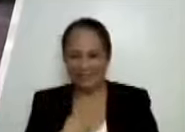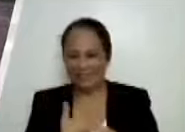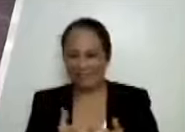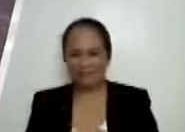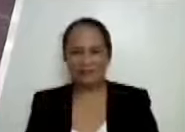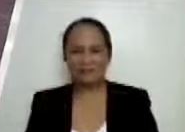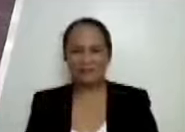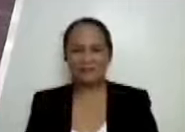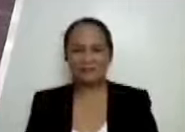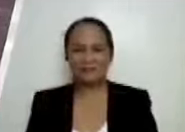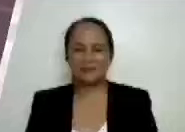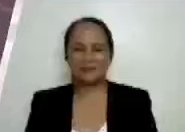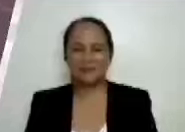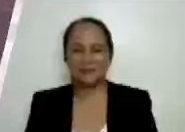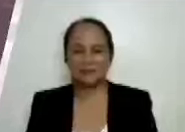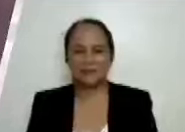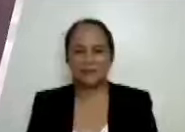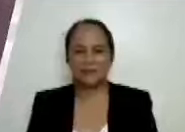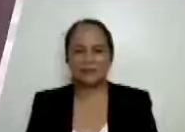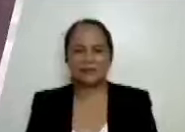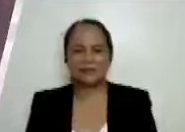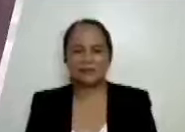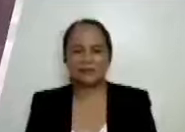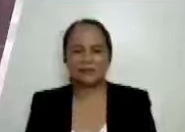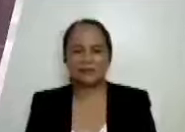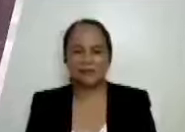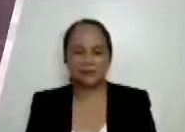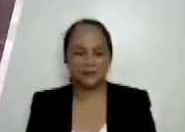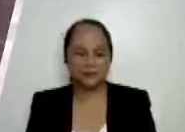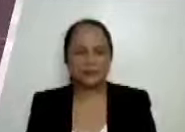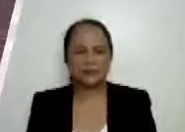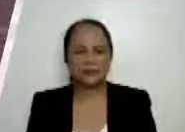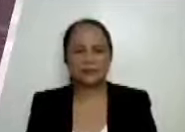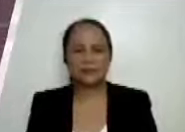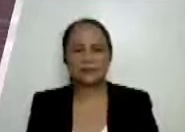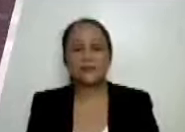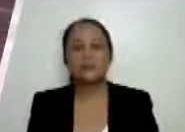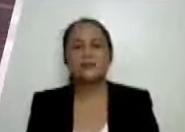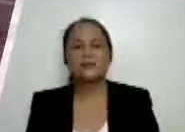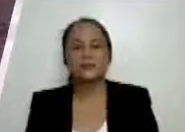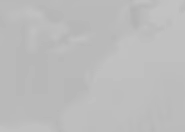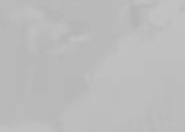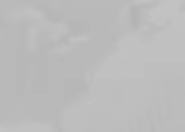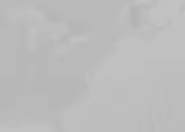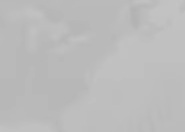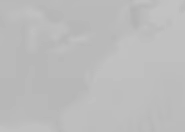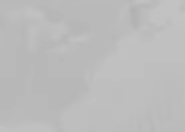Integrated News, JP Soriano, nakatutok 24 oras.